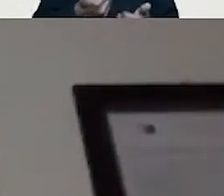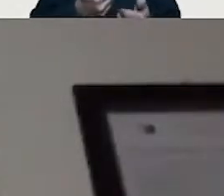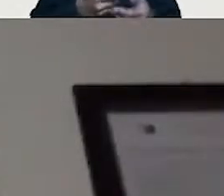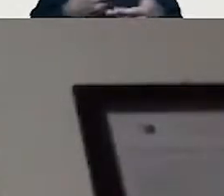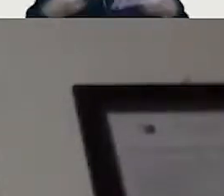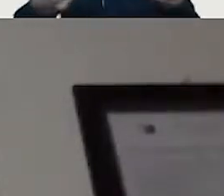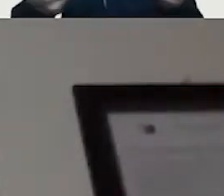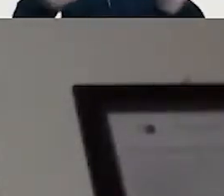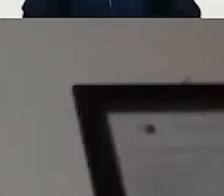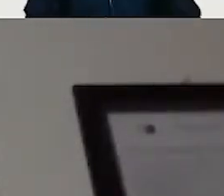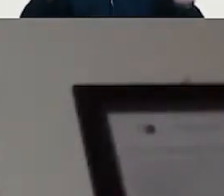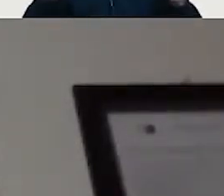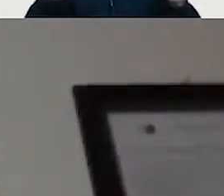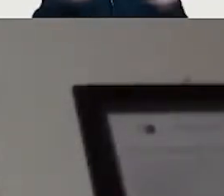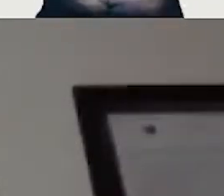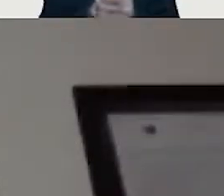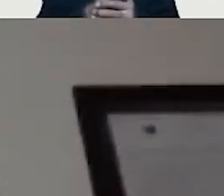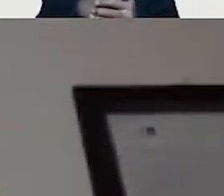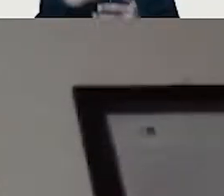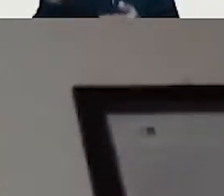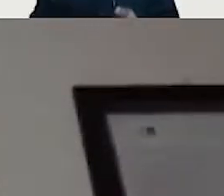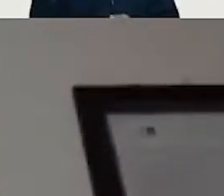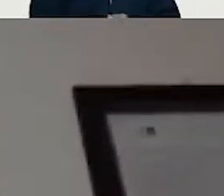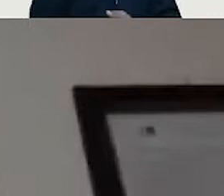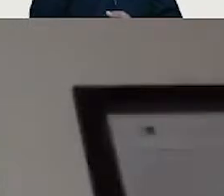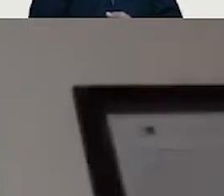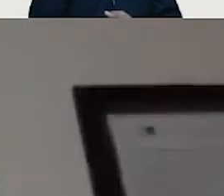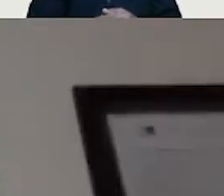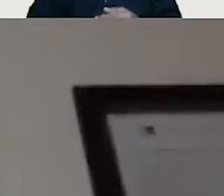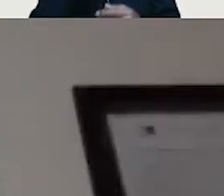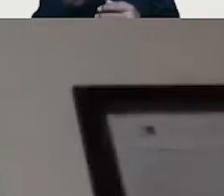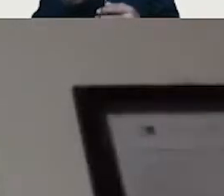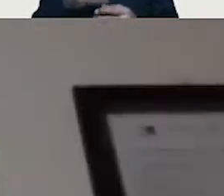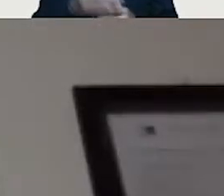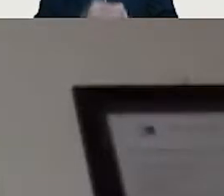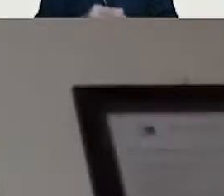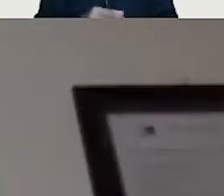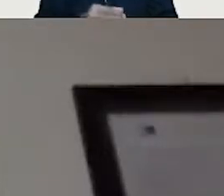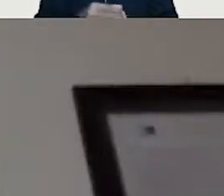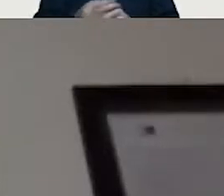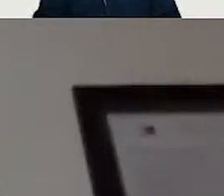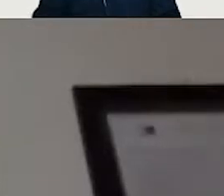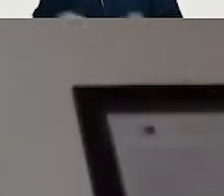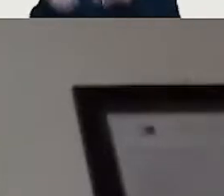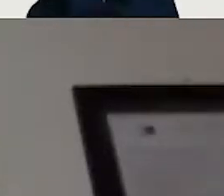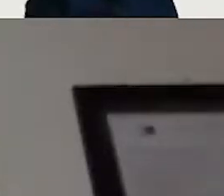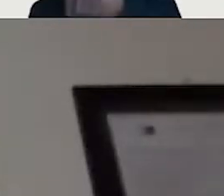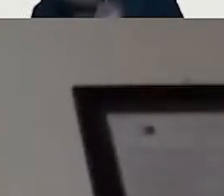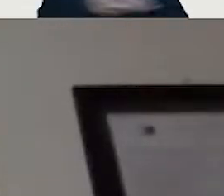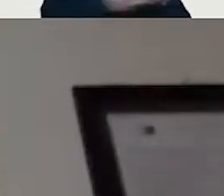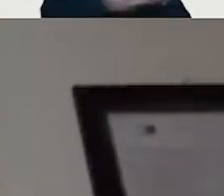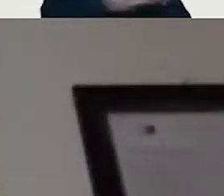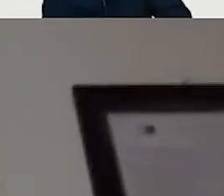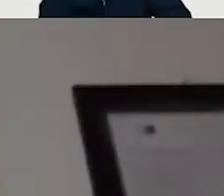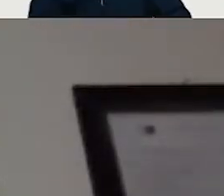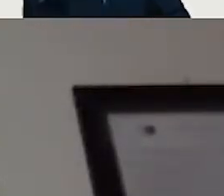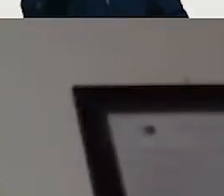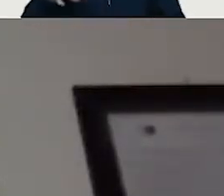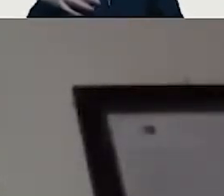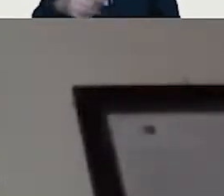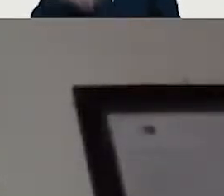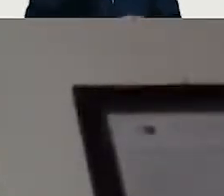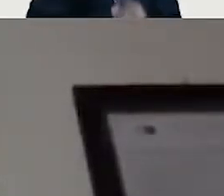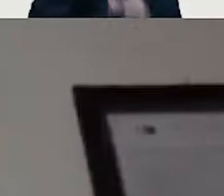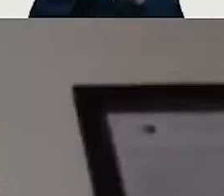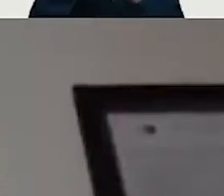kita boleh dimakan pacaran malam hari ini kesempatan yang indah ini kami langsung berikan kepada hamba tuhan pendeta Jeff Manula kepada